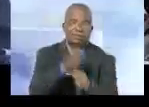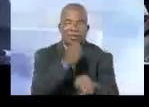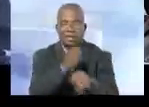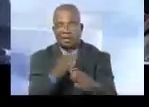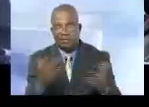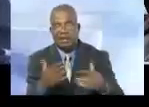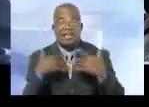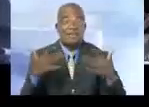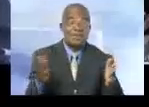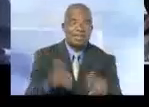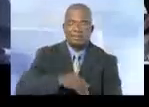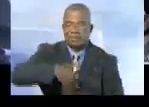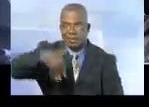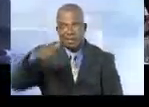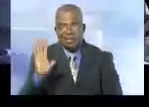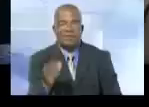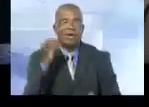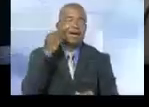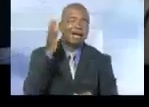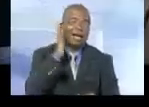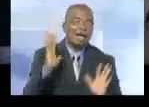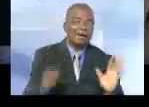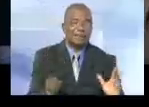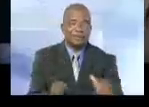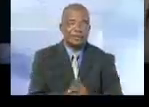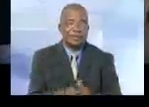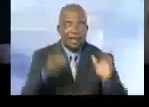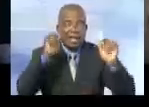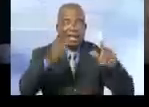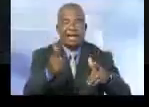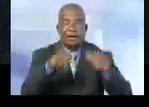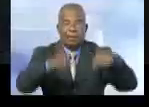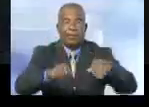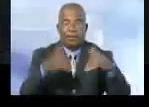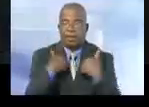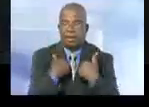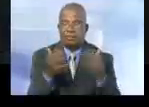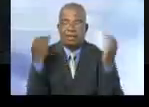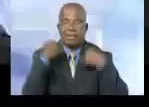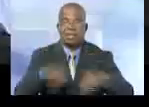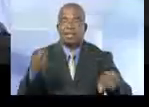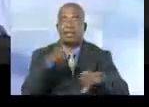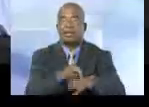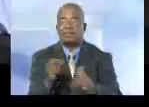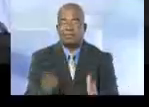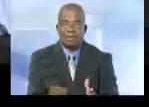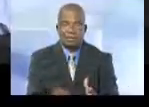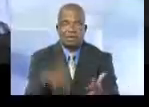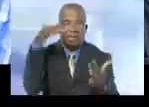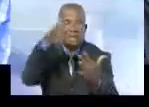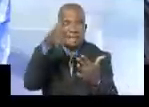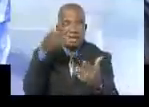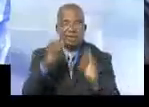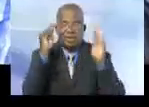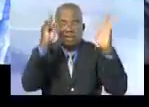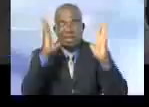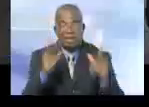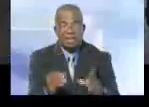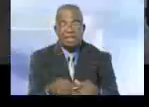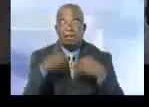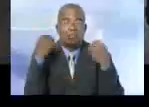utilisateur, une fois authentifié, pourra trouver des informations et services associés à son statut, étudiant, enseignant